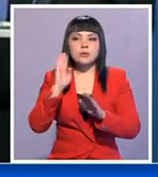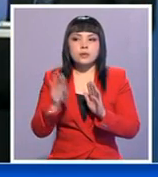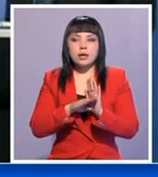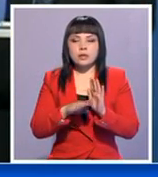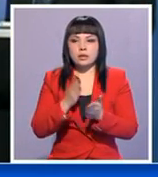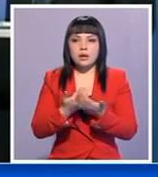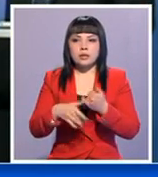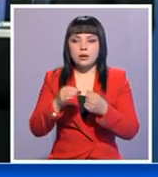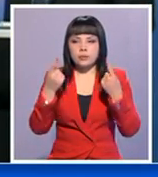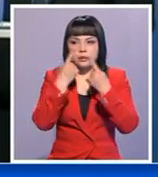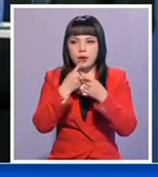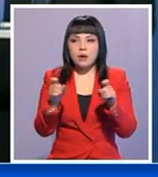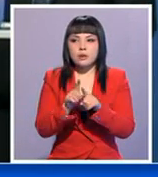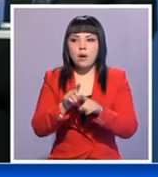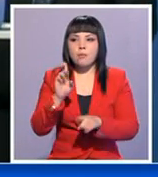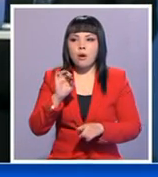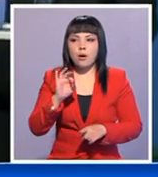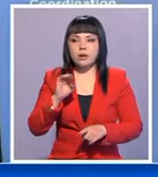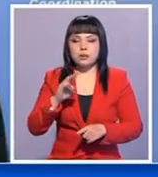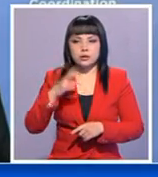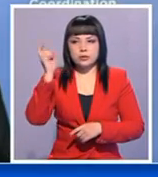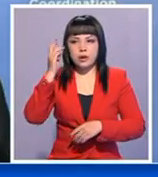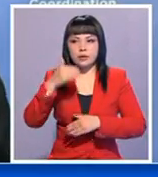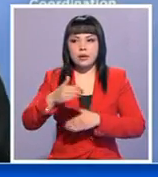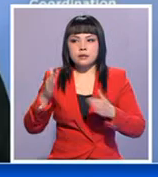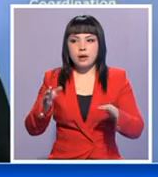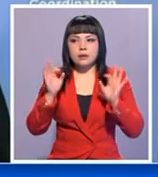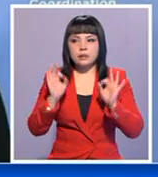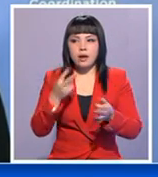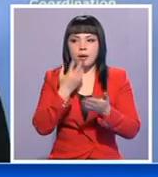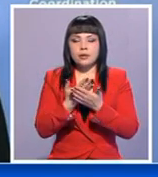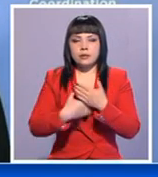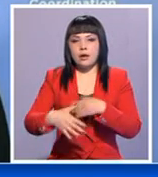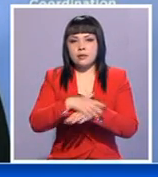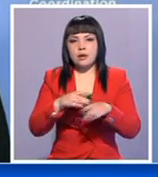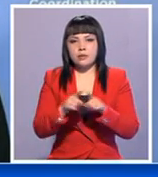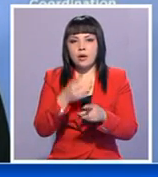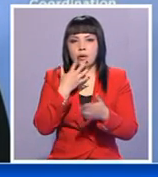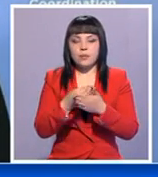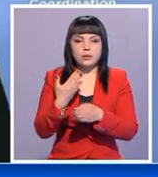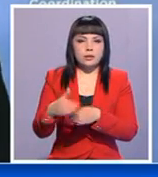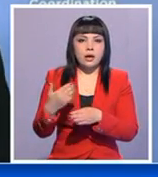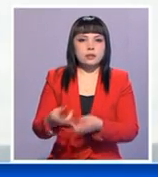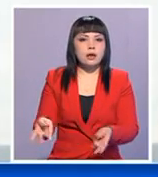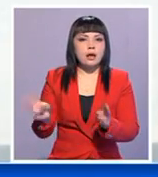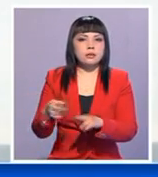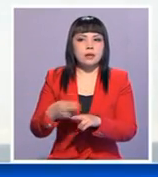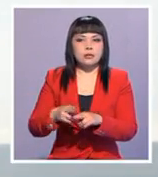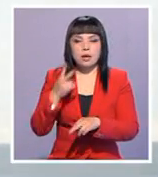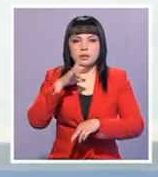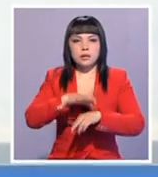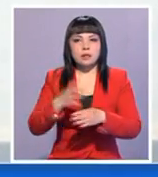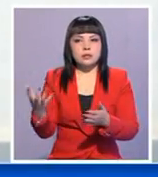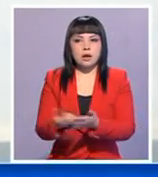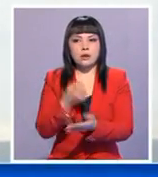жеткен сигналдың ғайып болған Боингтың қара жәшігінен келгенін растау үшін ең алдымен лайнердің өз сынықтарын табу қажет. Айта кетсе, қара